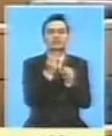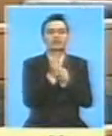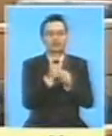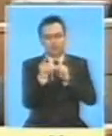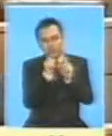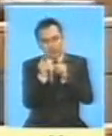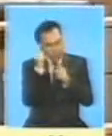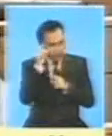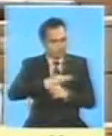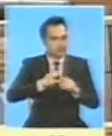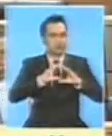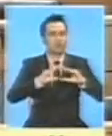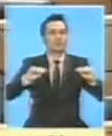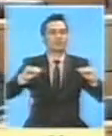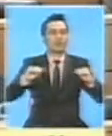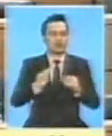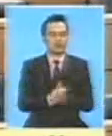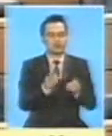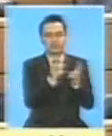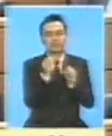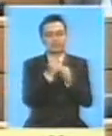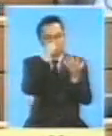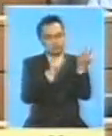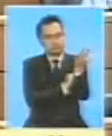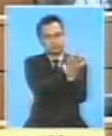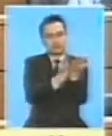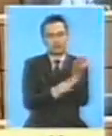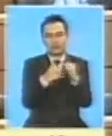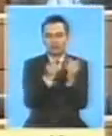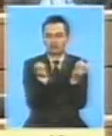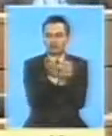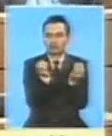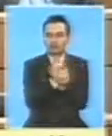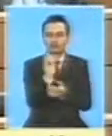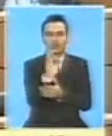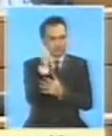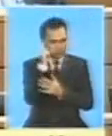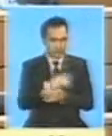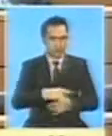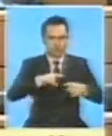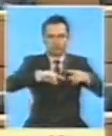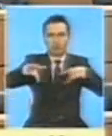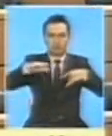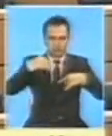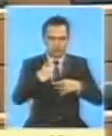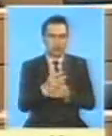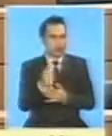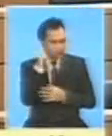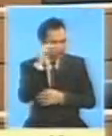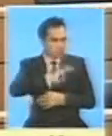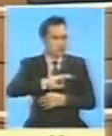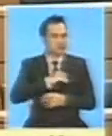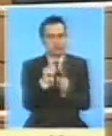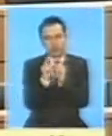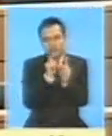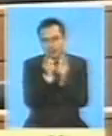ยสันติภาพเราไม่ได้ลบใครเรากับคนในชาติเราเองนะครับมีความแตกต่างทางความคิดอะไรก็ว่าไปเพราะนั้นเราใช้คำว่าเป็นการพู